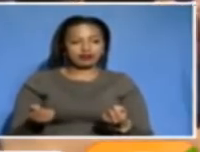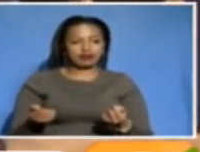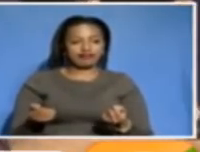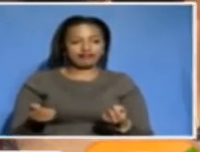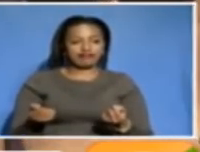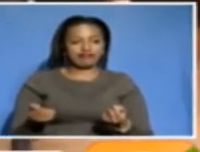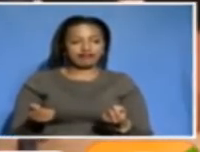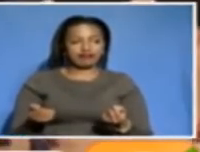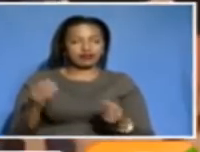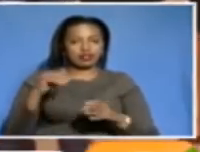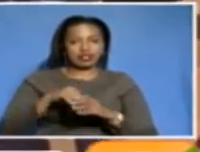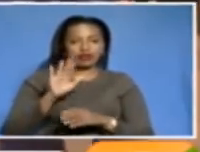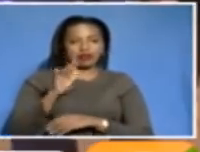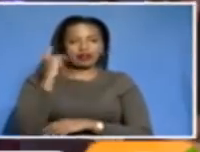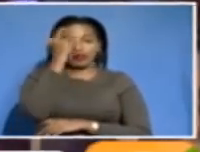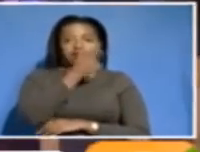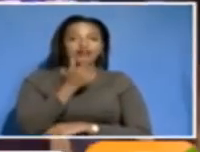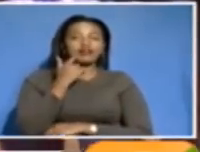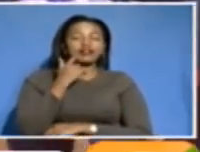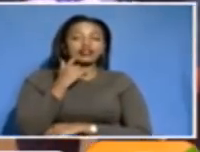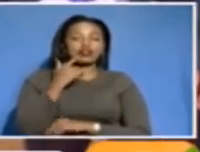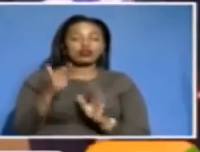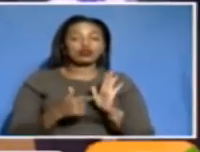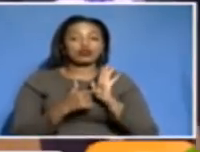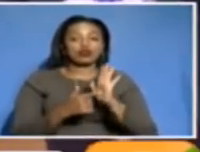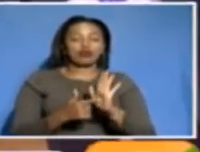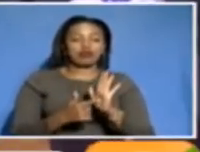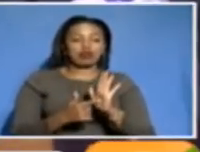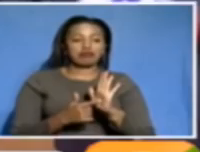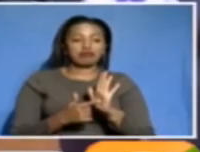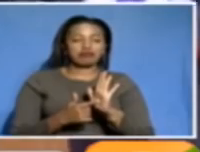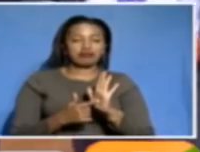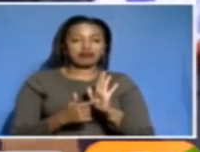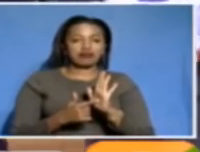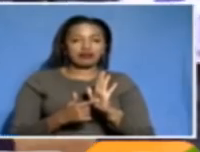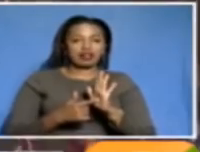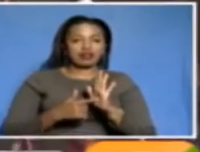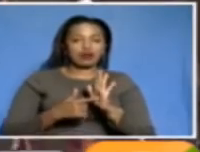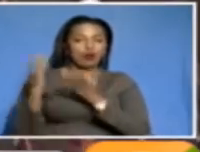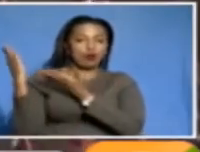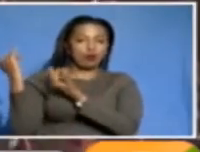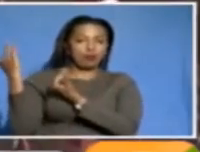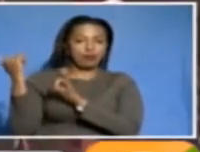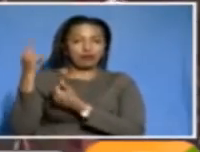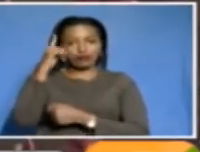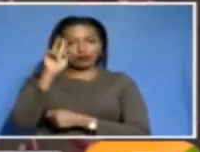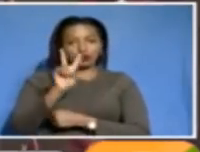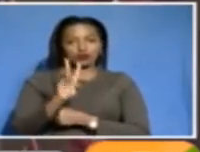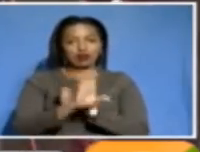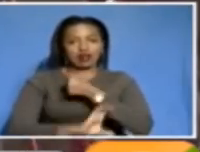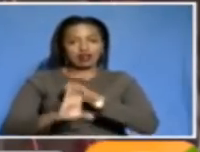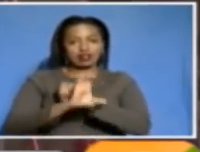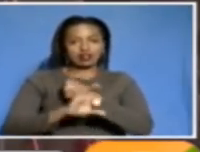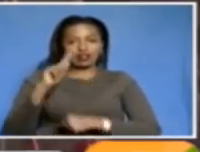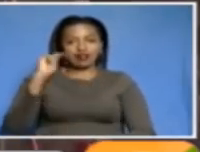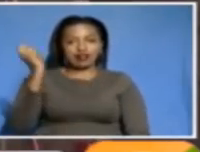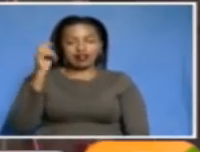Tabasamu nyusoni mwao zikiashiria matumaini kwa nchi hizi mbili, Kenya na Tanzania.